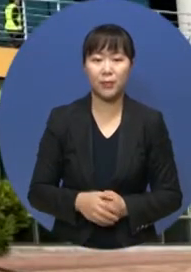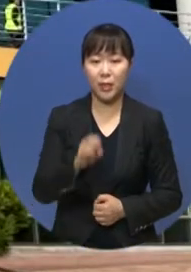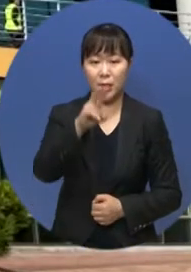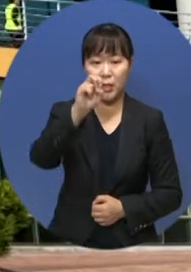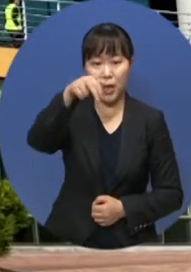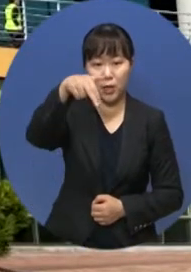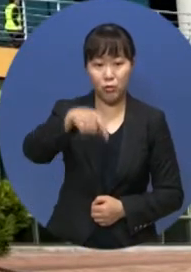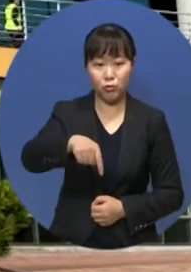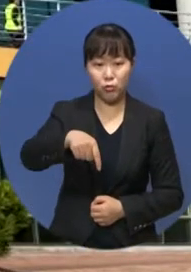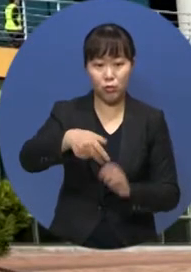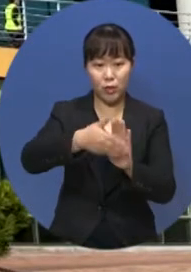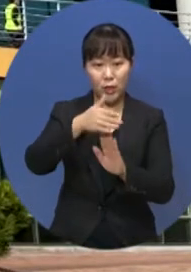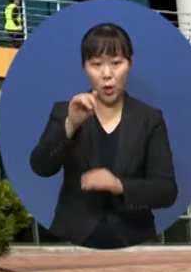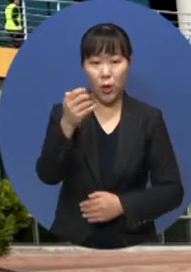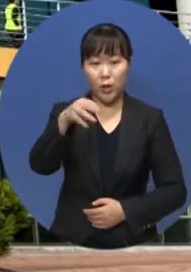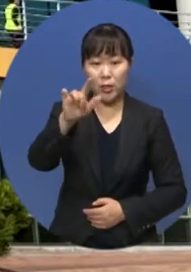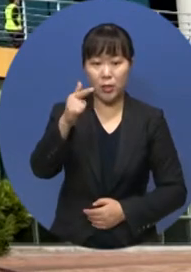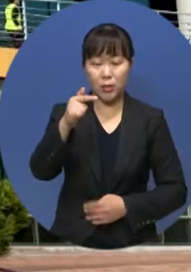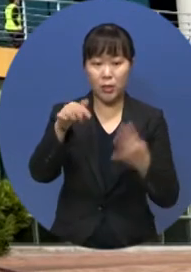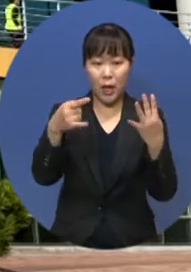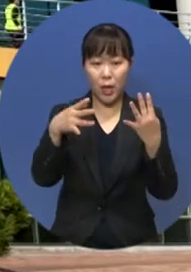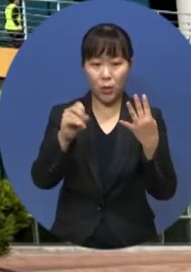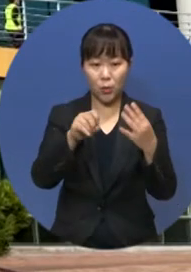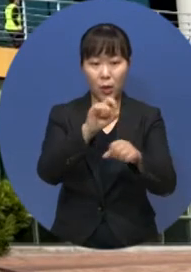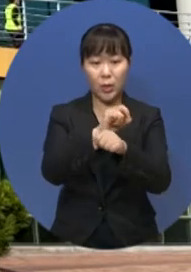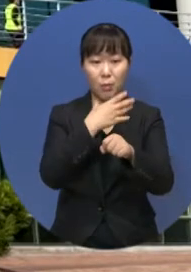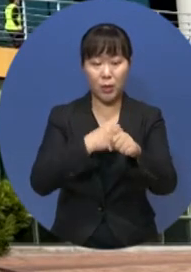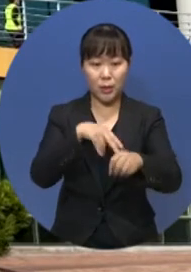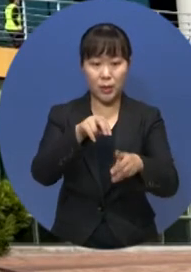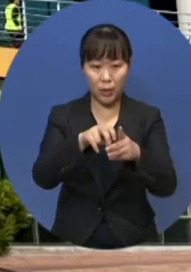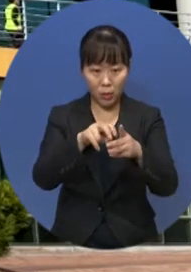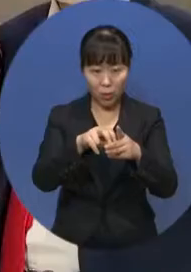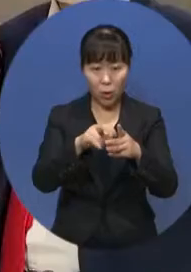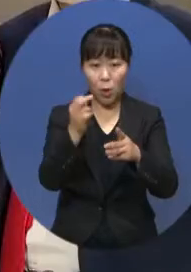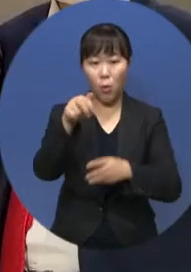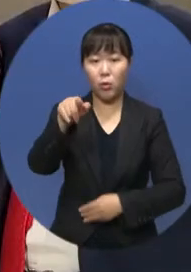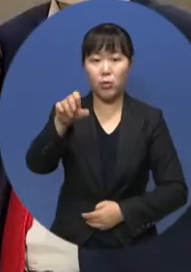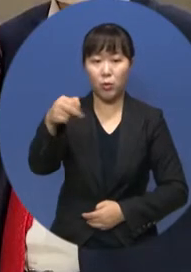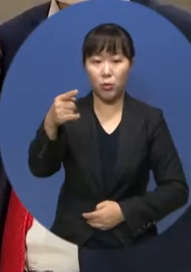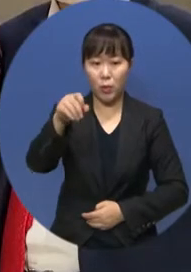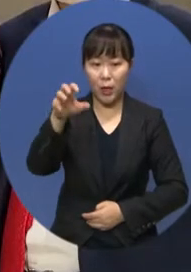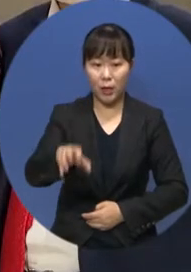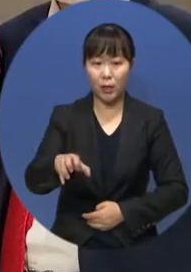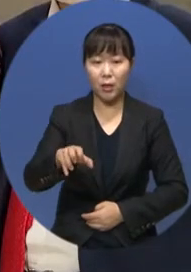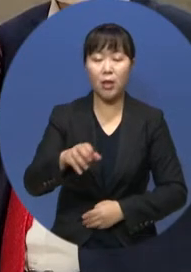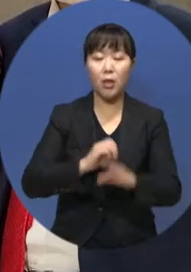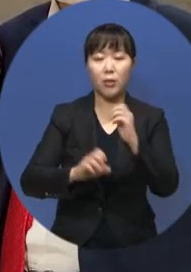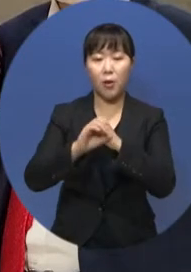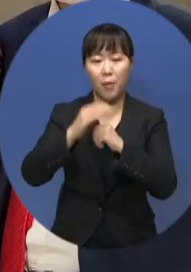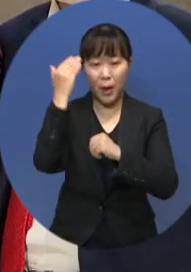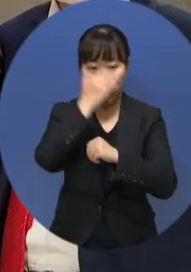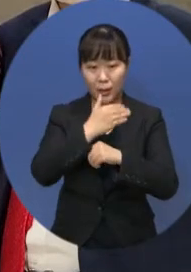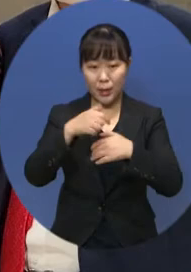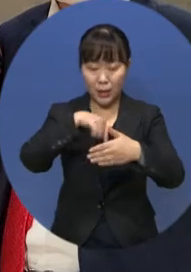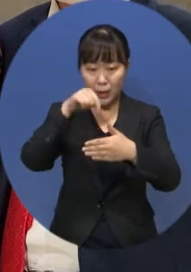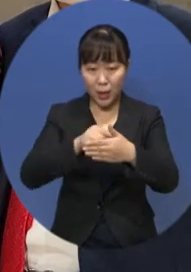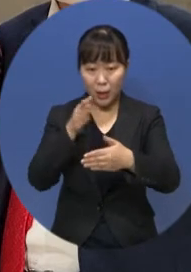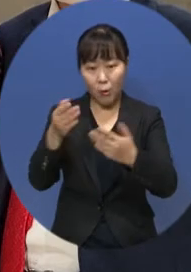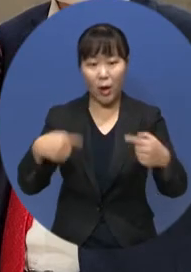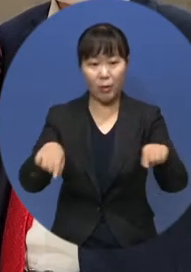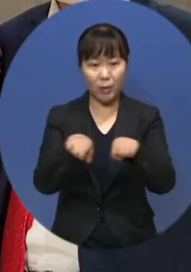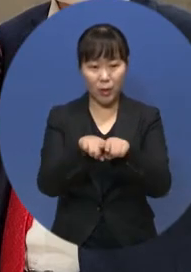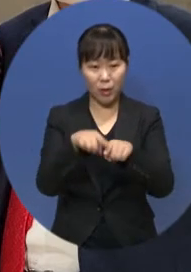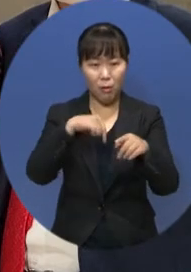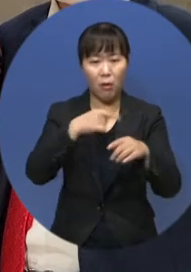양주시 회천사동 행정복지센터는 옥정동 소재 더 맑은 내과와 손잡고 관내